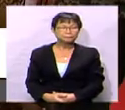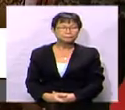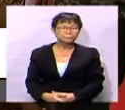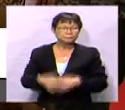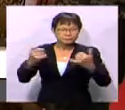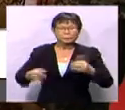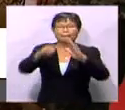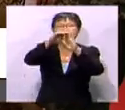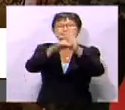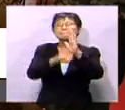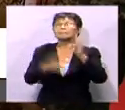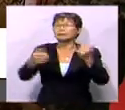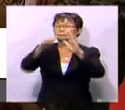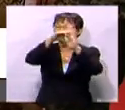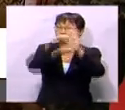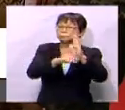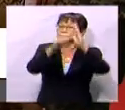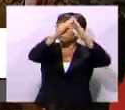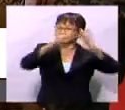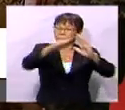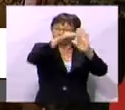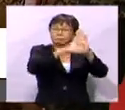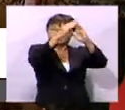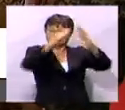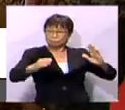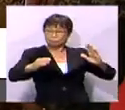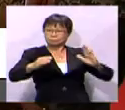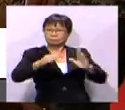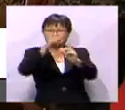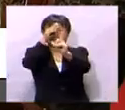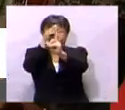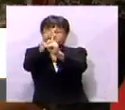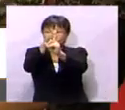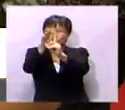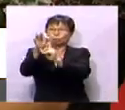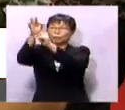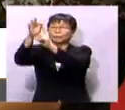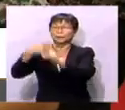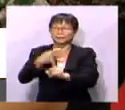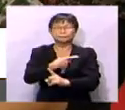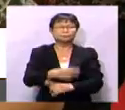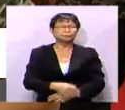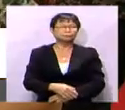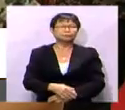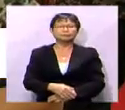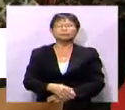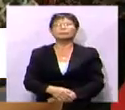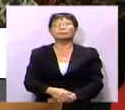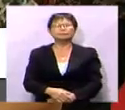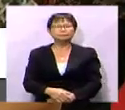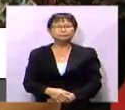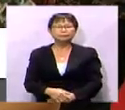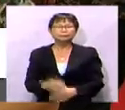Sekarang ini agenda perumahan merupakan satu trust utama kita. Dan sebab itu kita gembelingkan dan